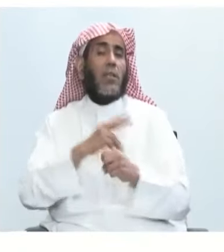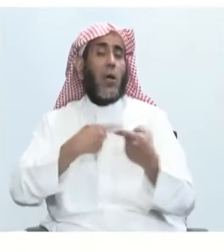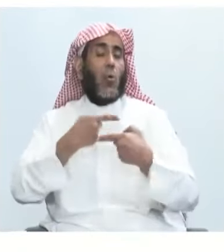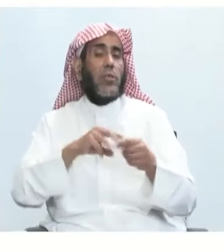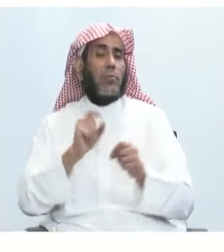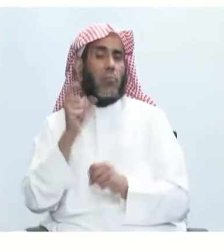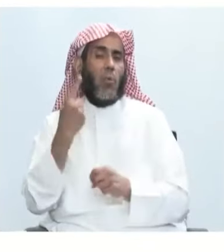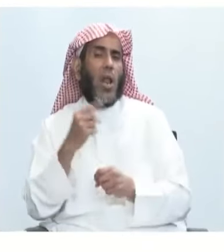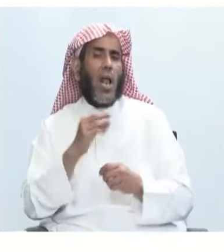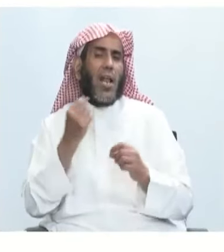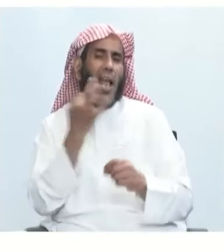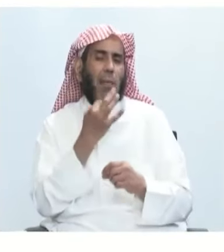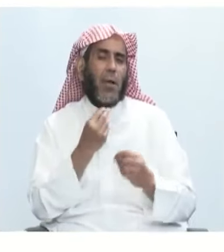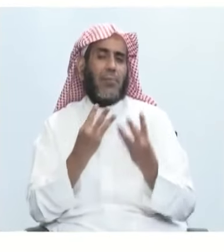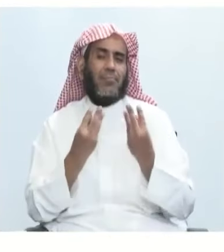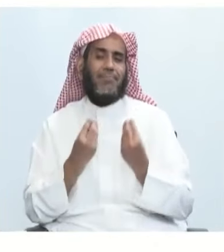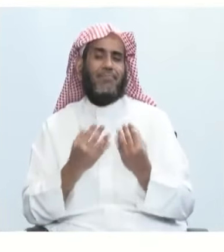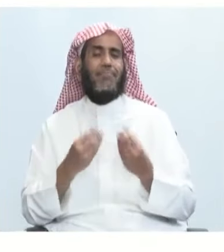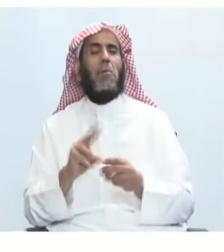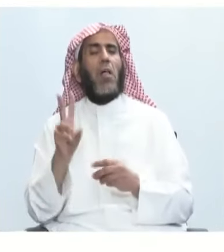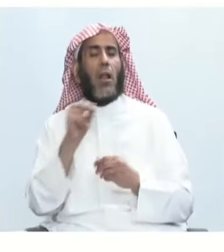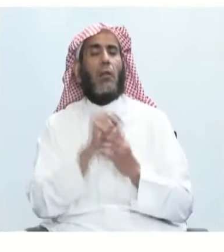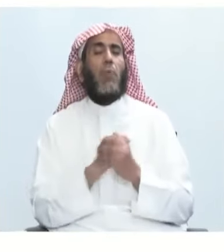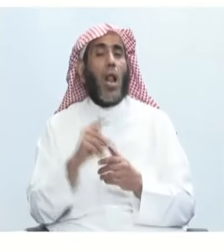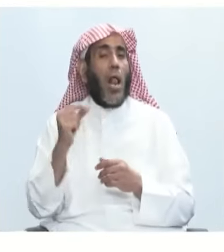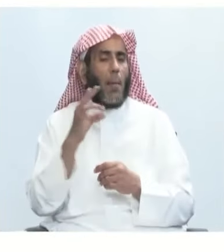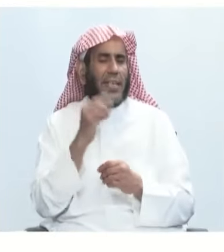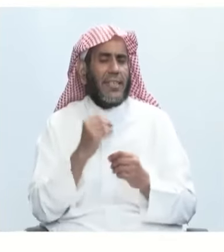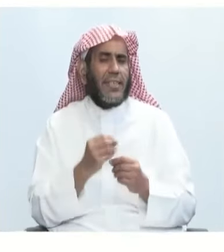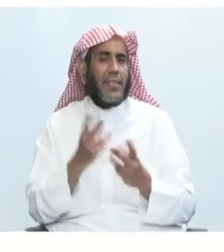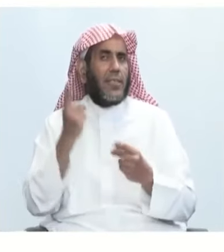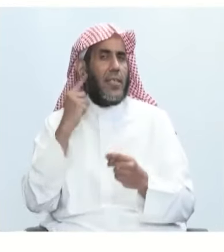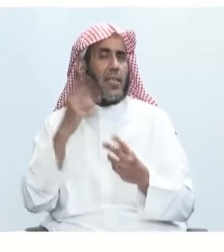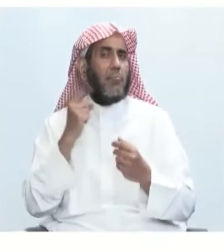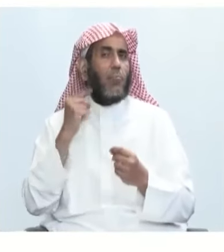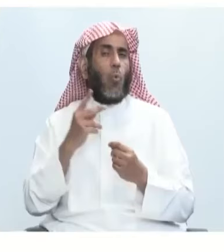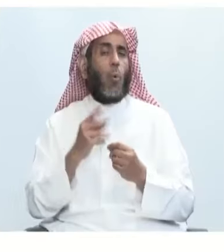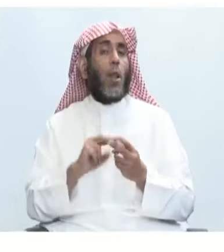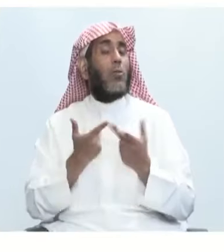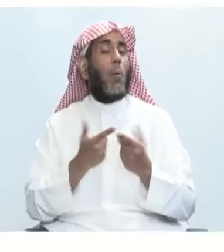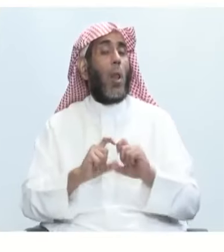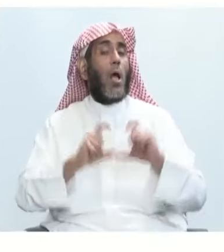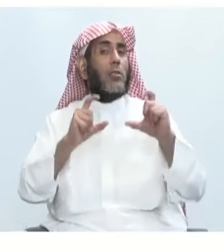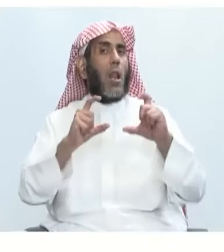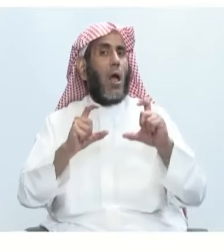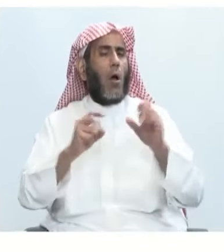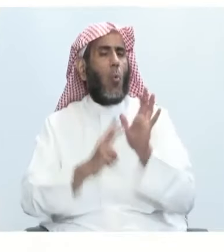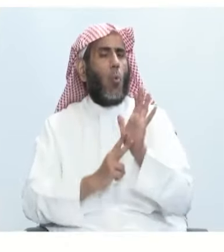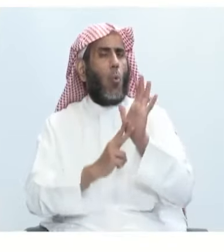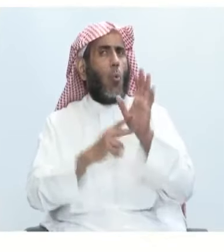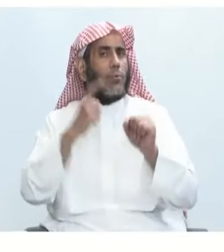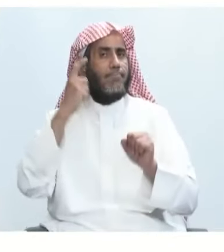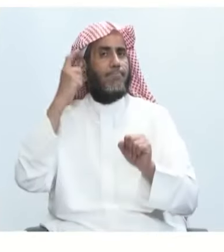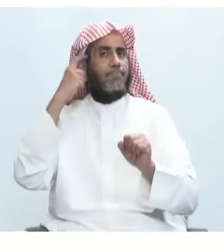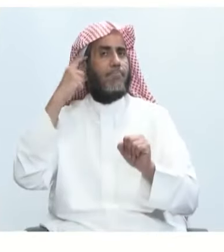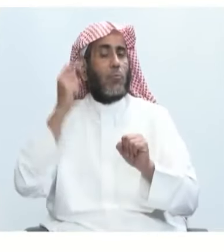الاول تكون مثلا الكلمات هادئه مثلا تجذب مسامع الاخرين ادله المقنعه هذ في الاقناع هنا مواقف